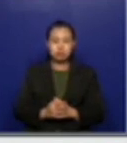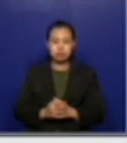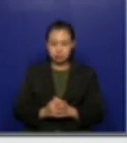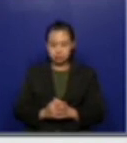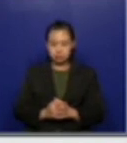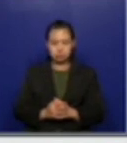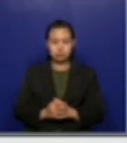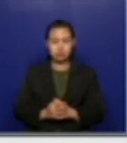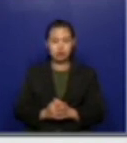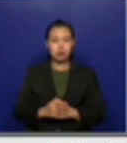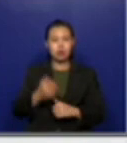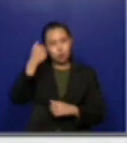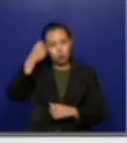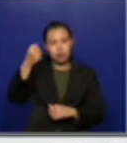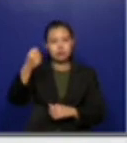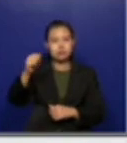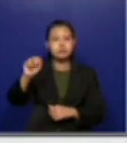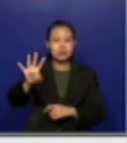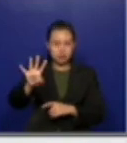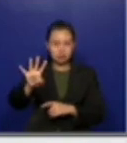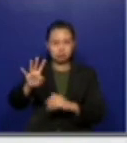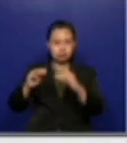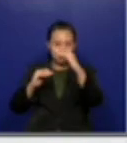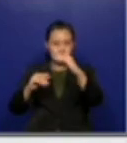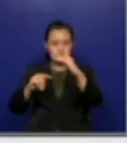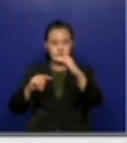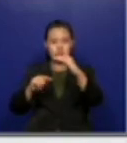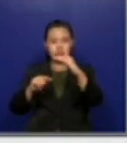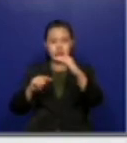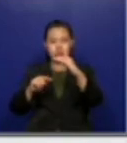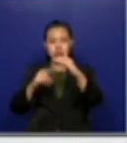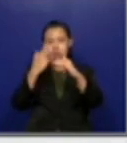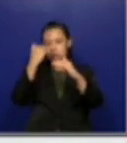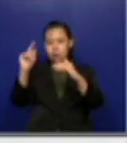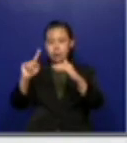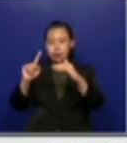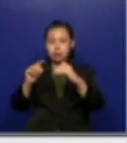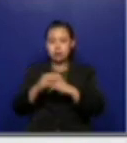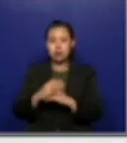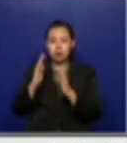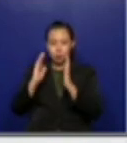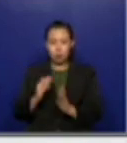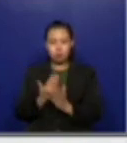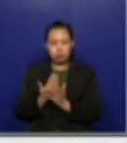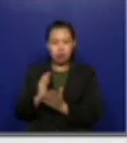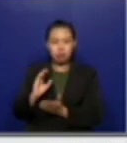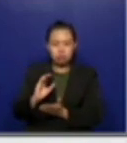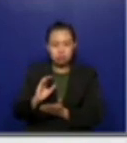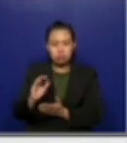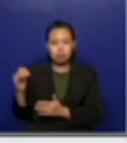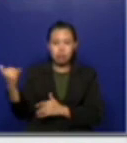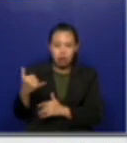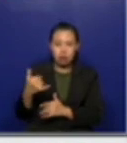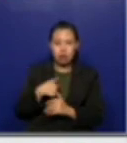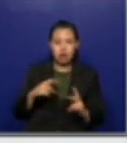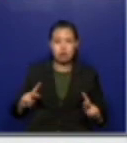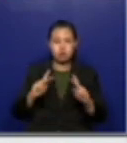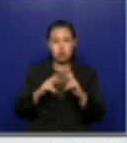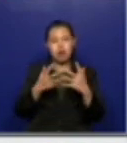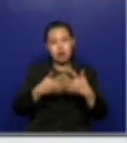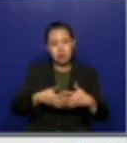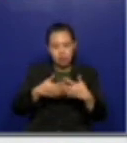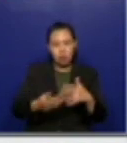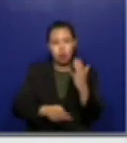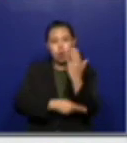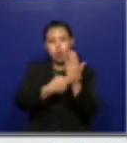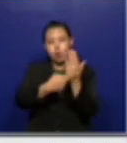14วันเป็นตัวตั้งนักลงทุนมาไม่ได้ทำไมล่ะครับกระทรวงอุตสาหกรรมทำสิครับถ้าเป็นนักลงทุนมาเราให้อยู่โรงแรมอย่างดีที่เป็นควอ